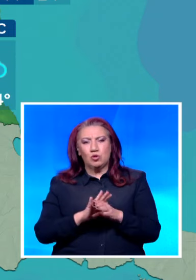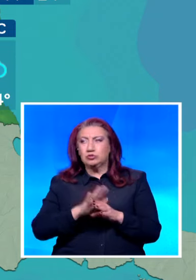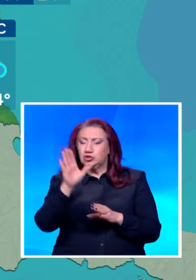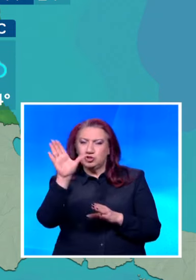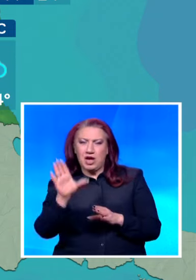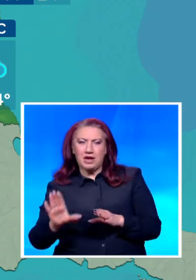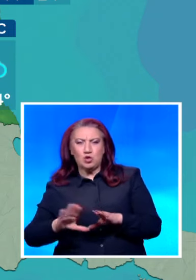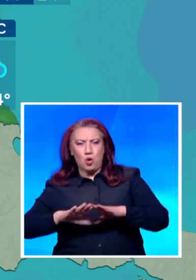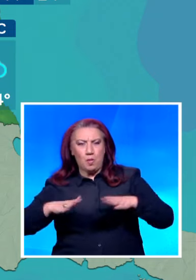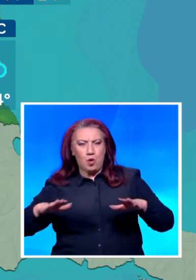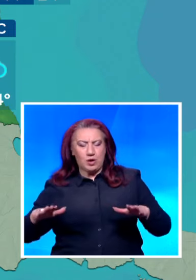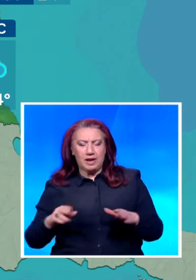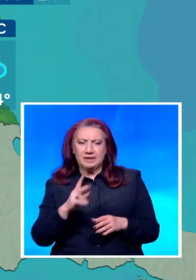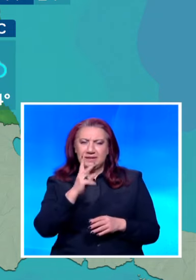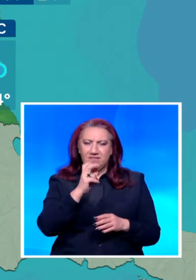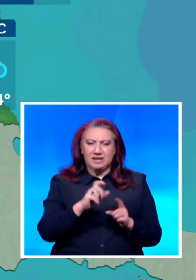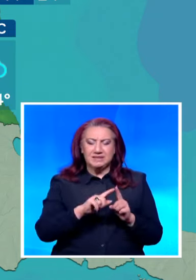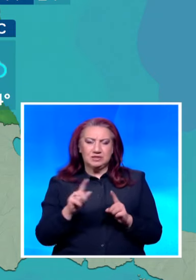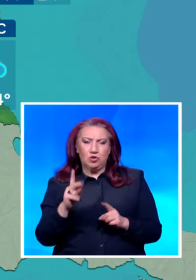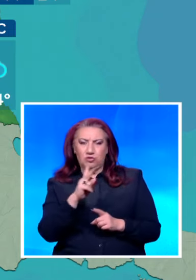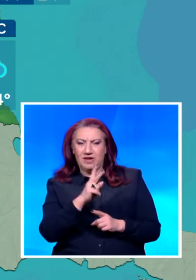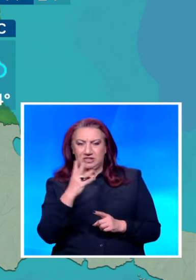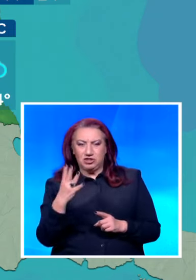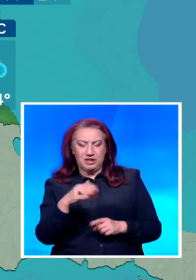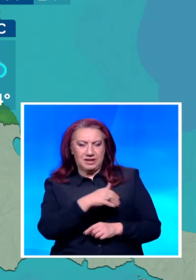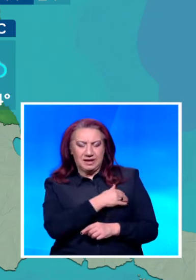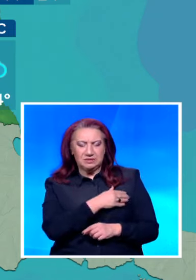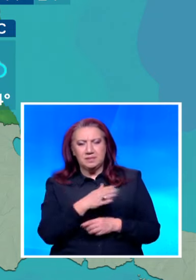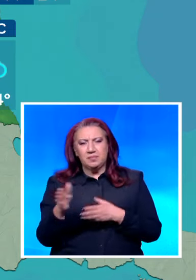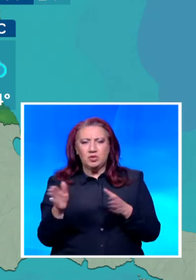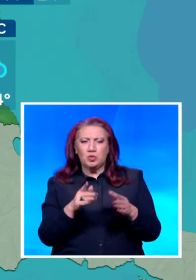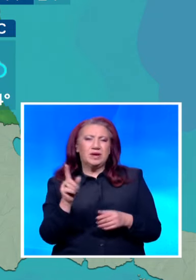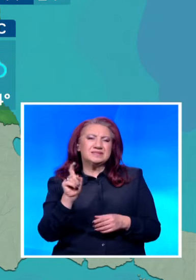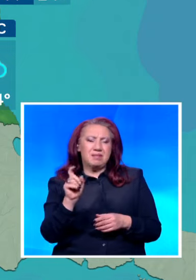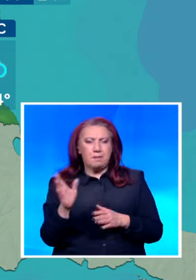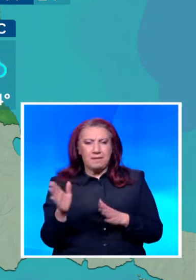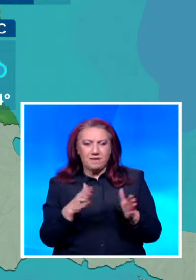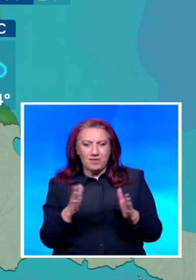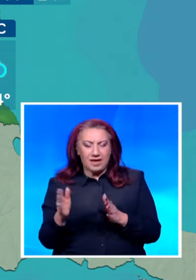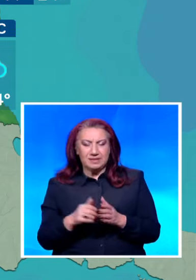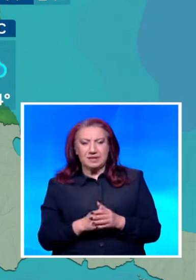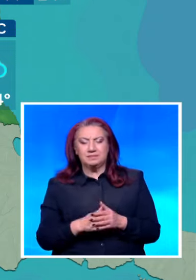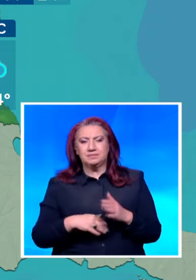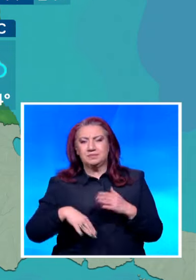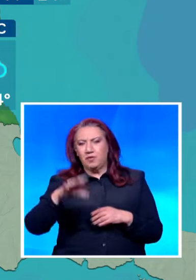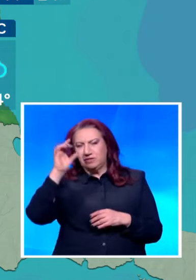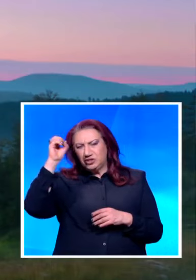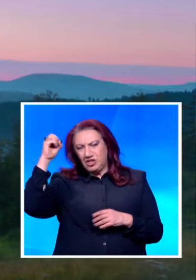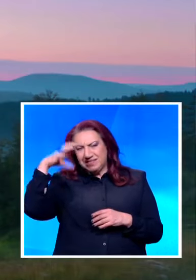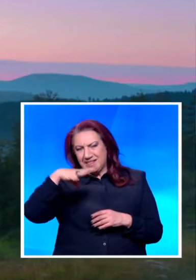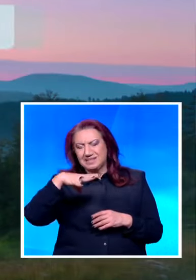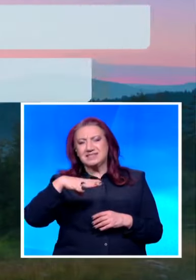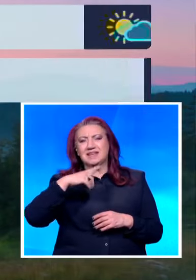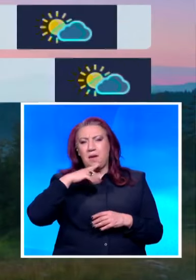около 20-24 там ще духа слаб западен вятър в неделния ден предимно слънчево ще бъде в планините